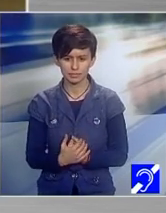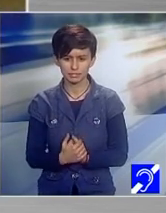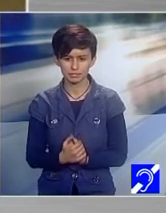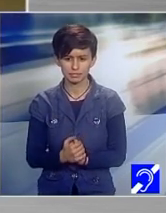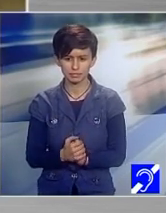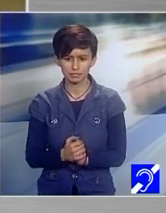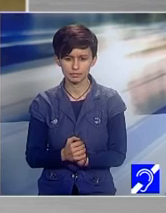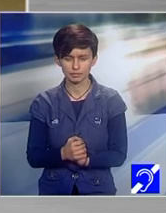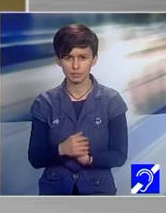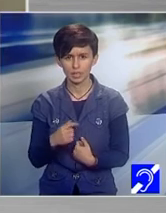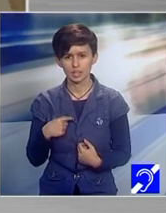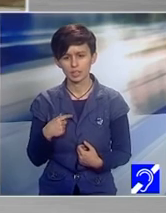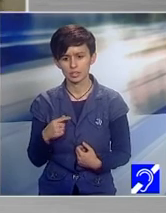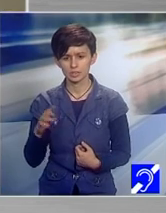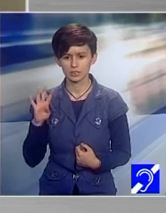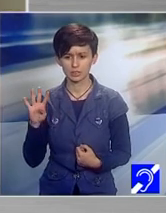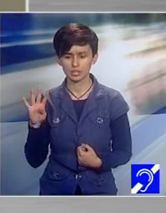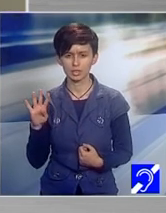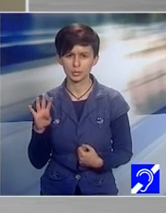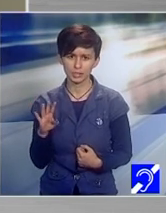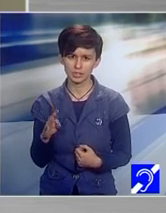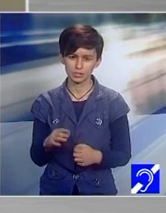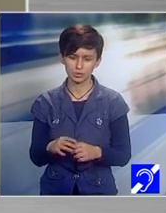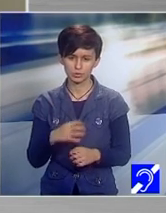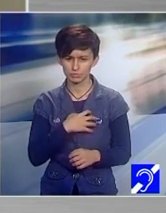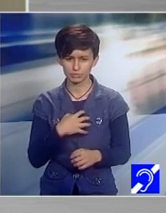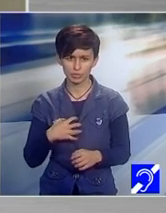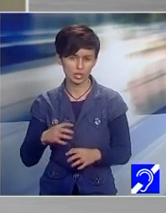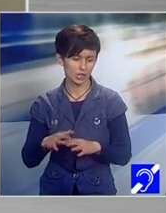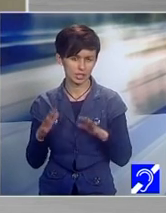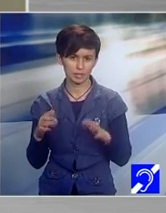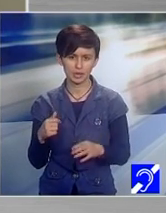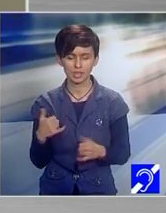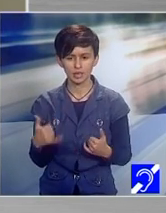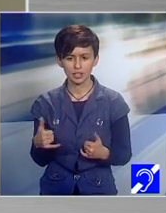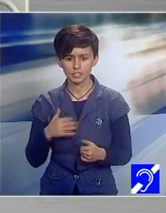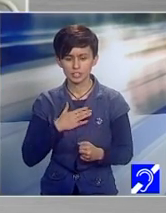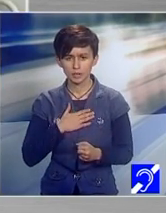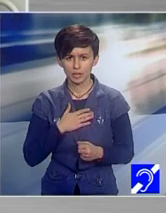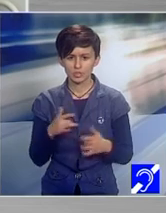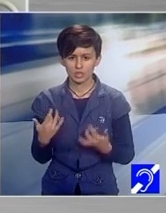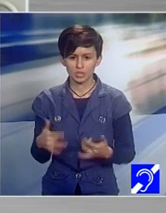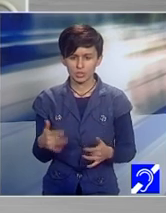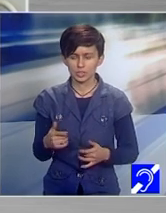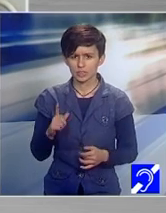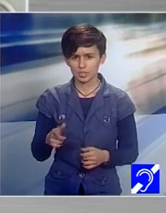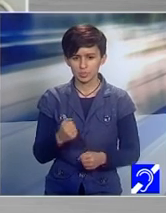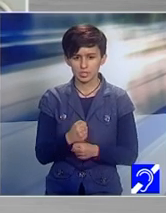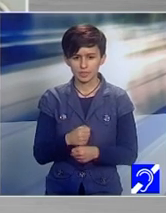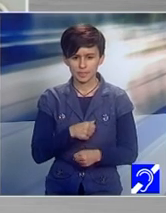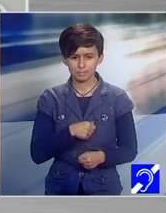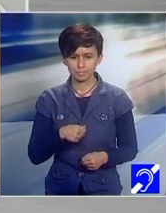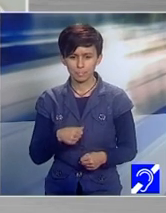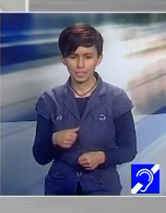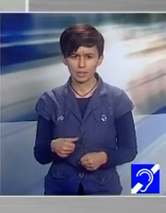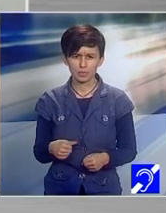elemente mari. Astăzi, de exemplu, am avut acum o urgență unde trebuie să fac niște suturi pe niște coronare